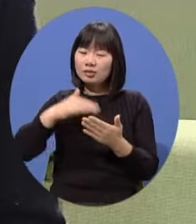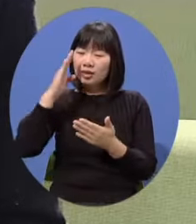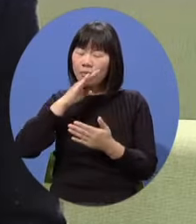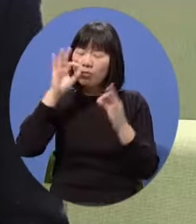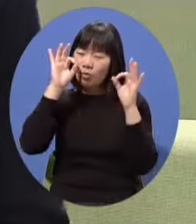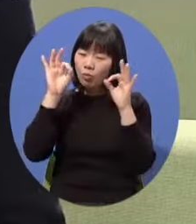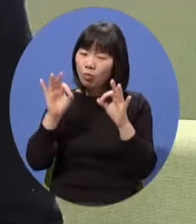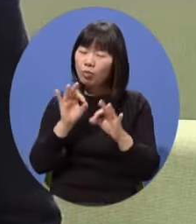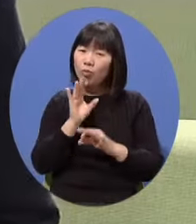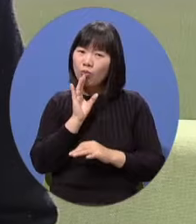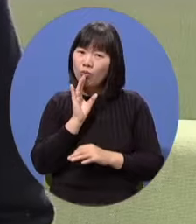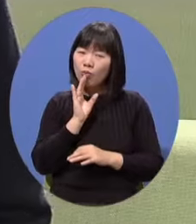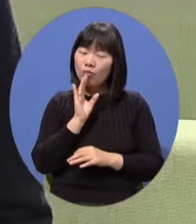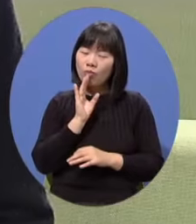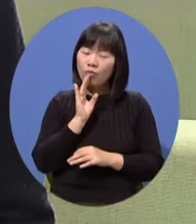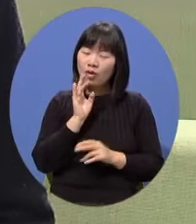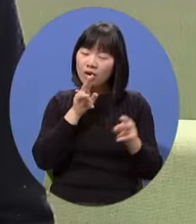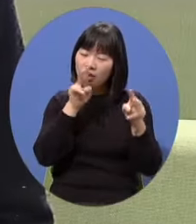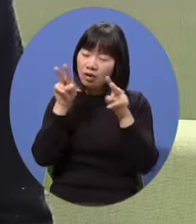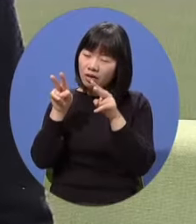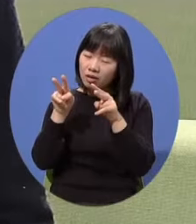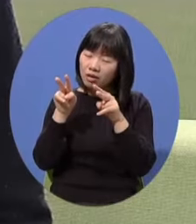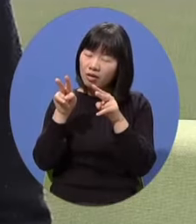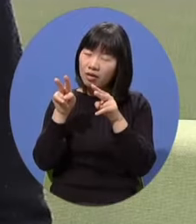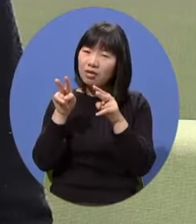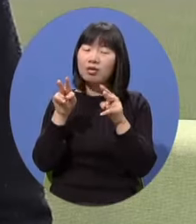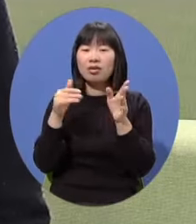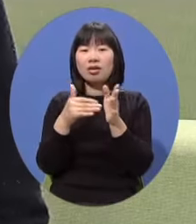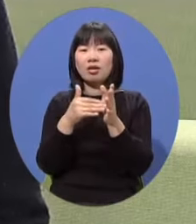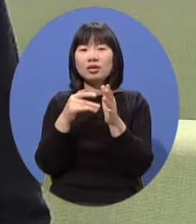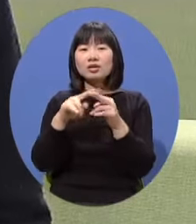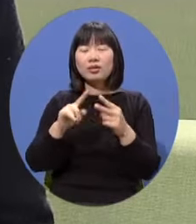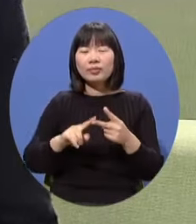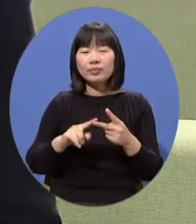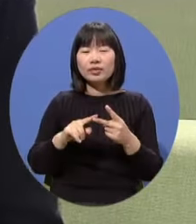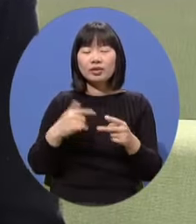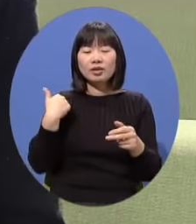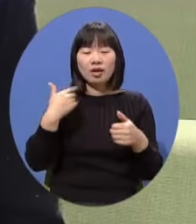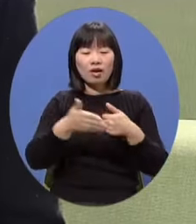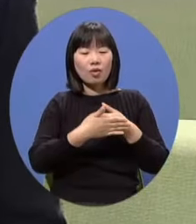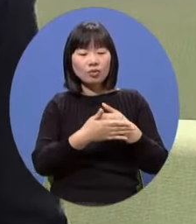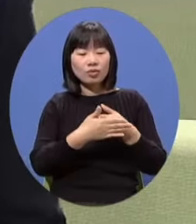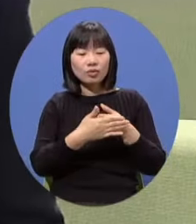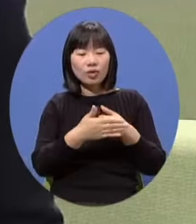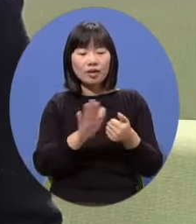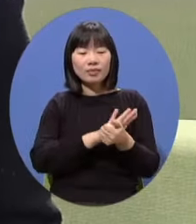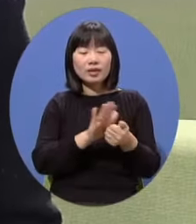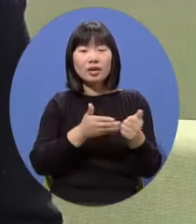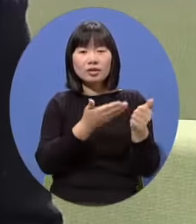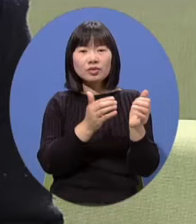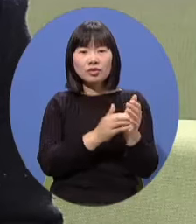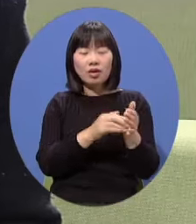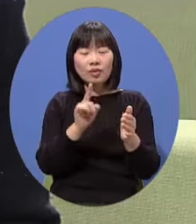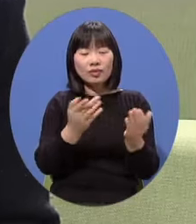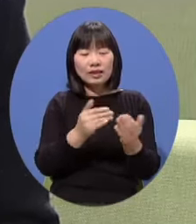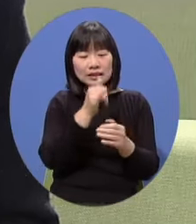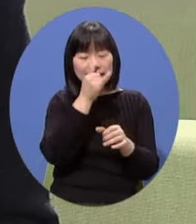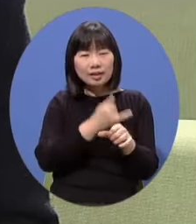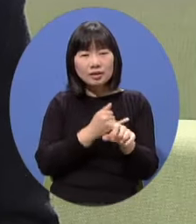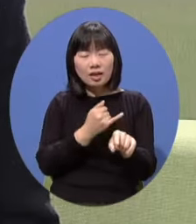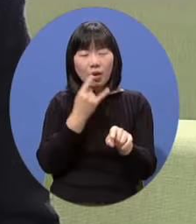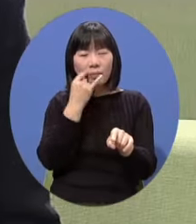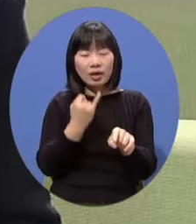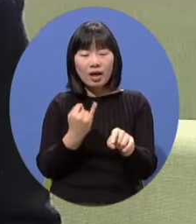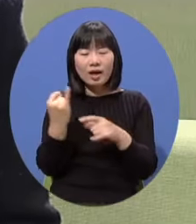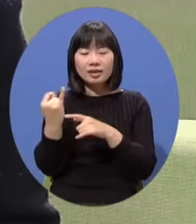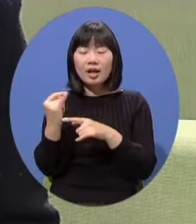보이는구나 라고 하고 이렇게 옆에서 이렇게 좀 바라본다거나 이렇게 어깨를 두드려 준 다음에 어떤 일이 있었는지